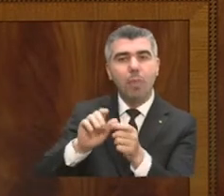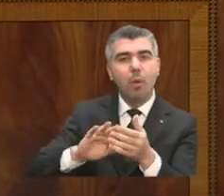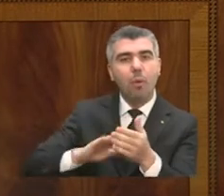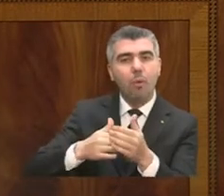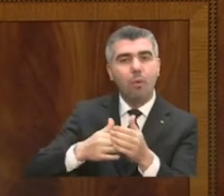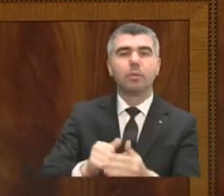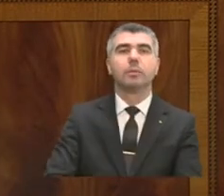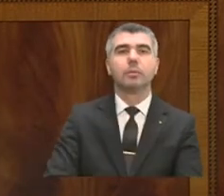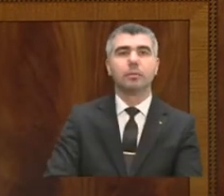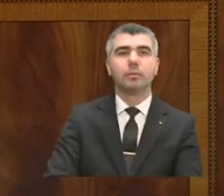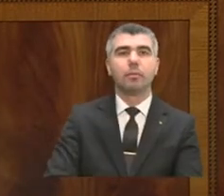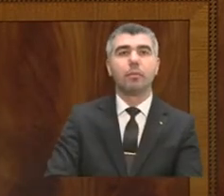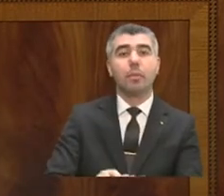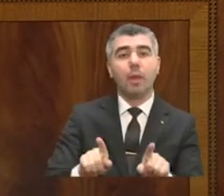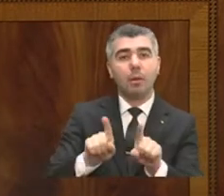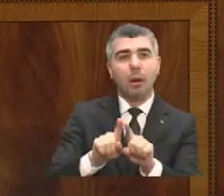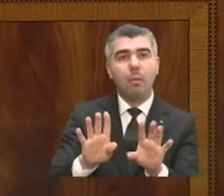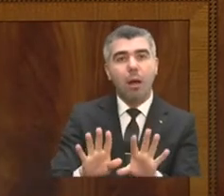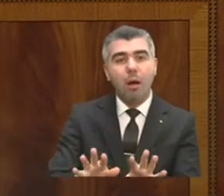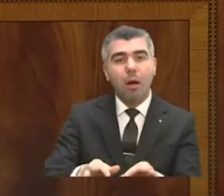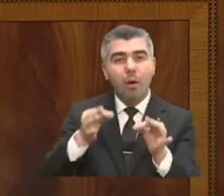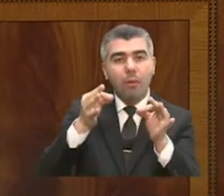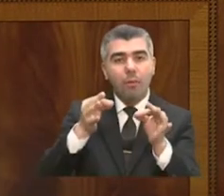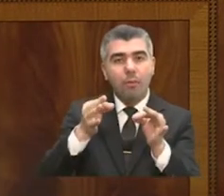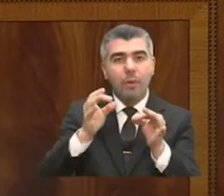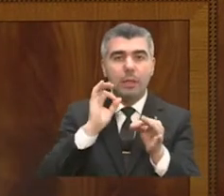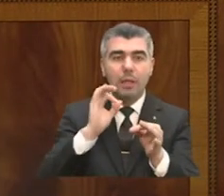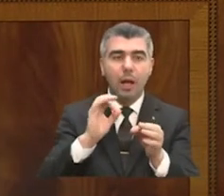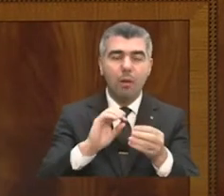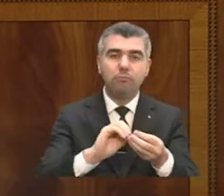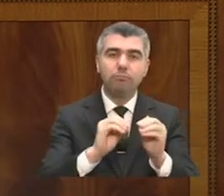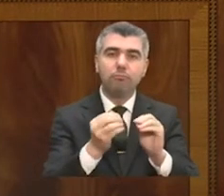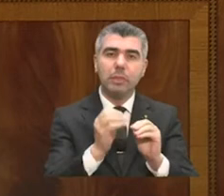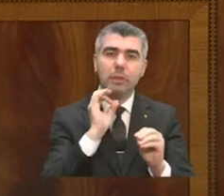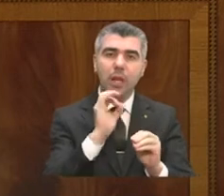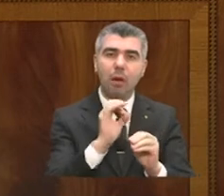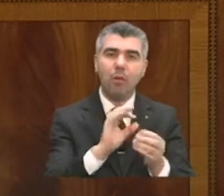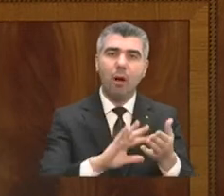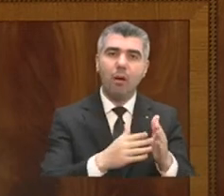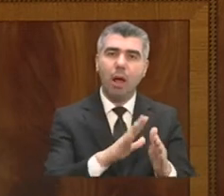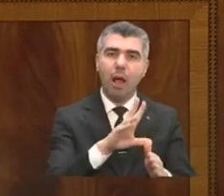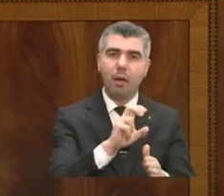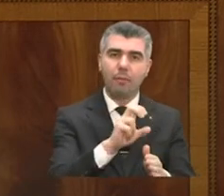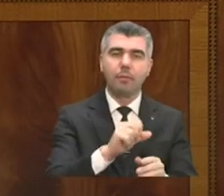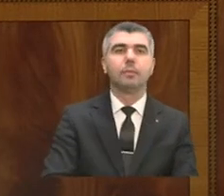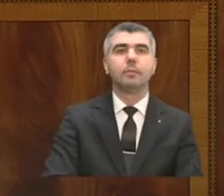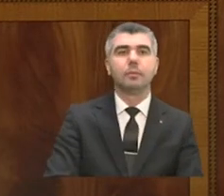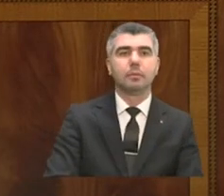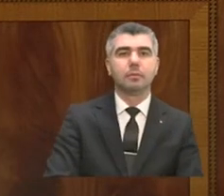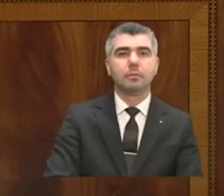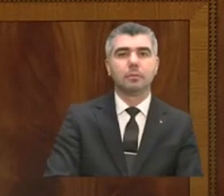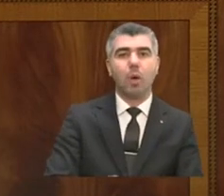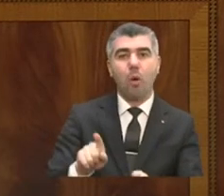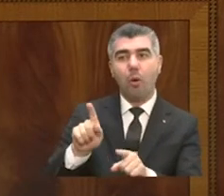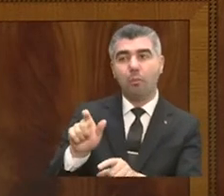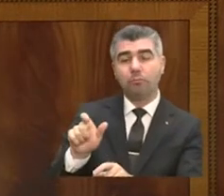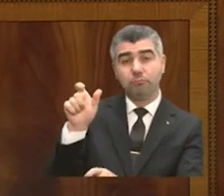concerne des agendas qui sont à la base de cette